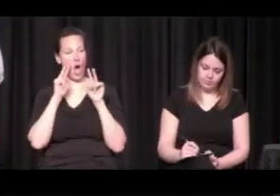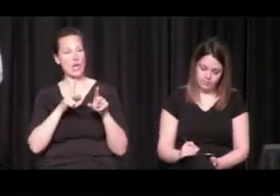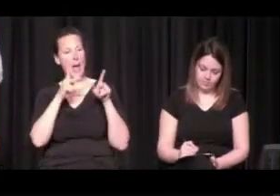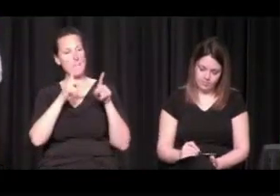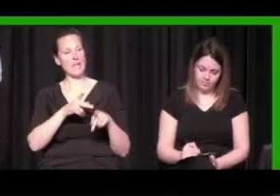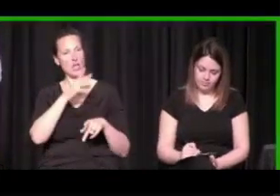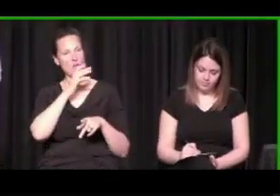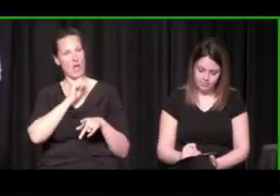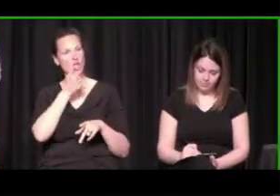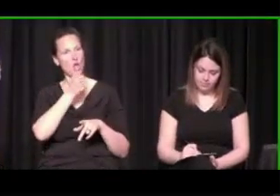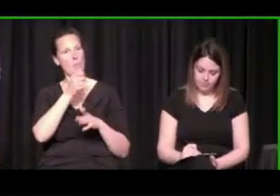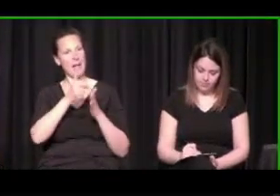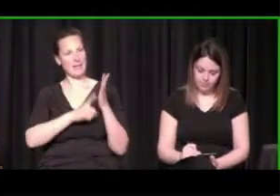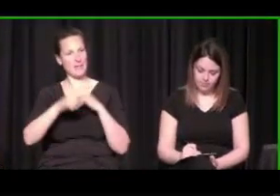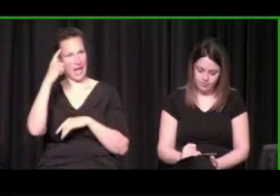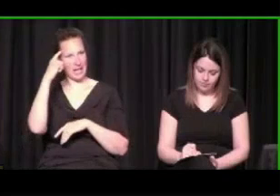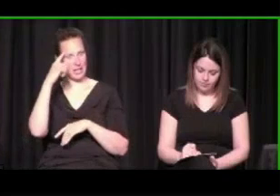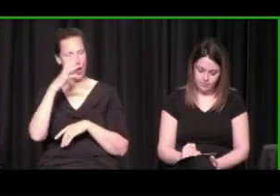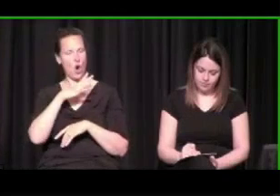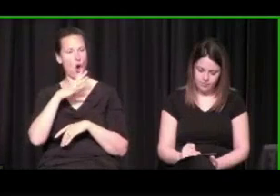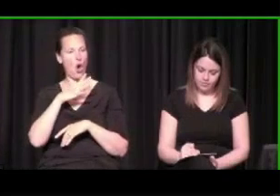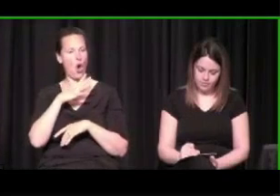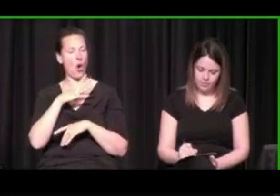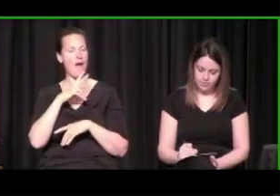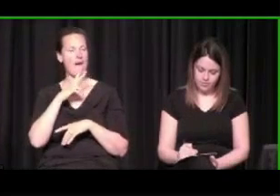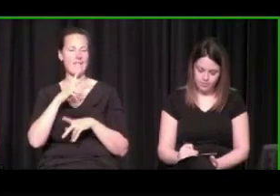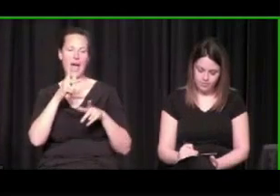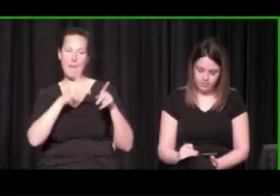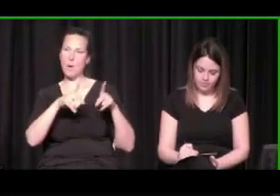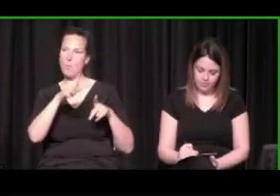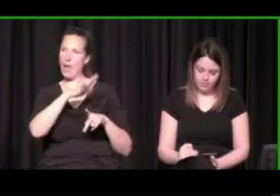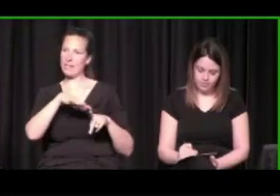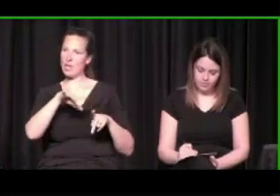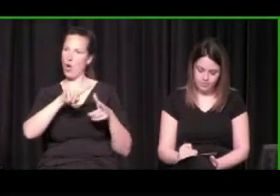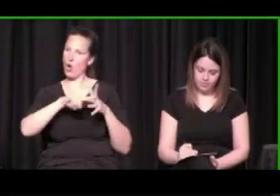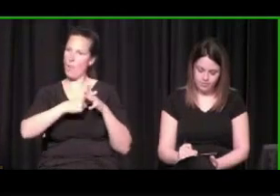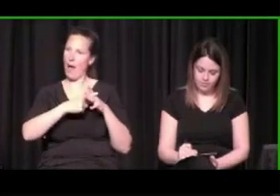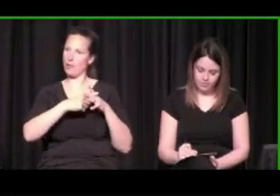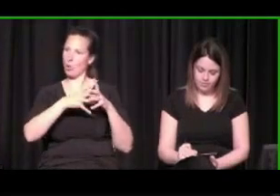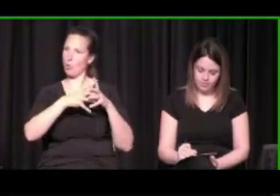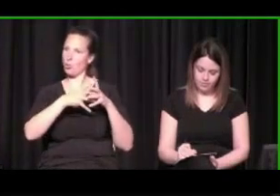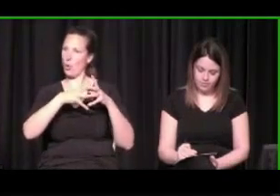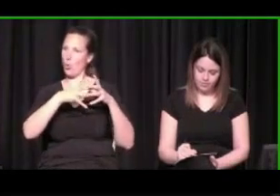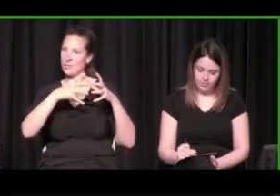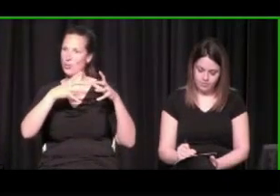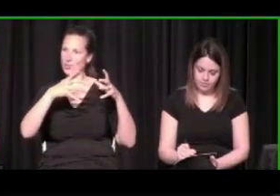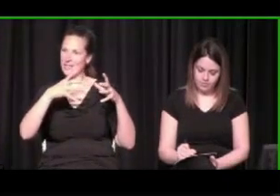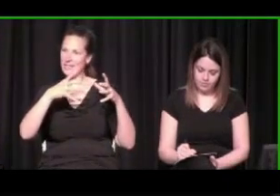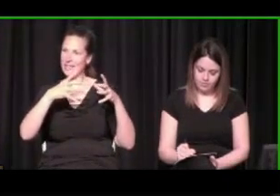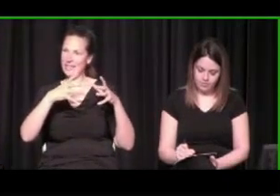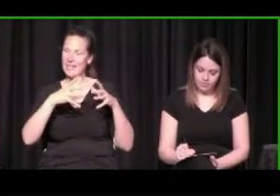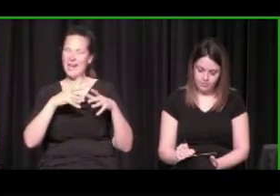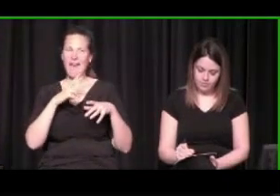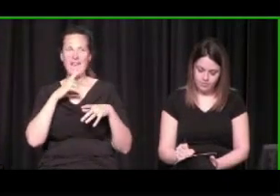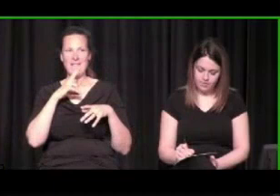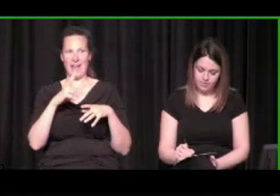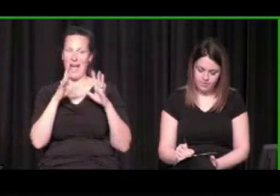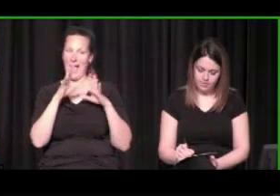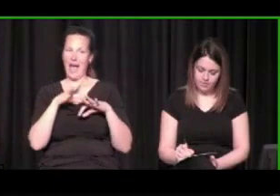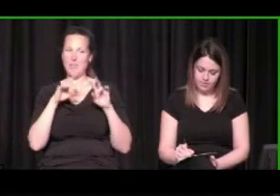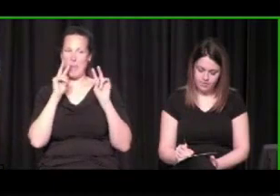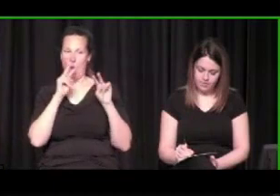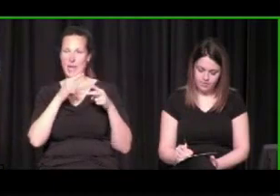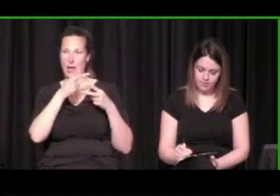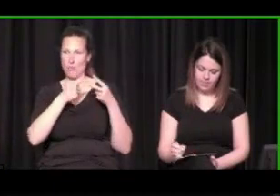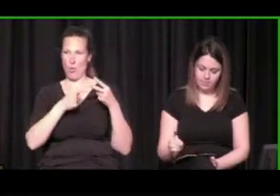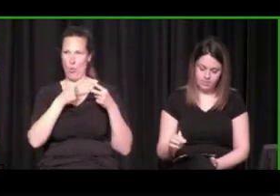personnes âgées qui présentent une déficience intellectuelle, c'est qu'on parle ici d'une population qui est en émergence. Qui est en émergence, puis je veux attirer notre attention en fait